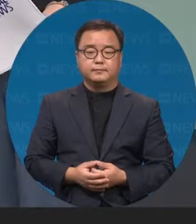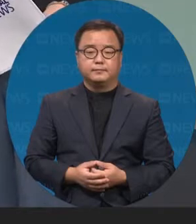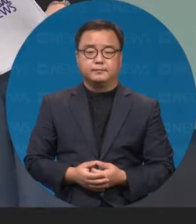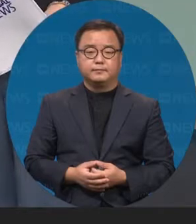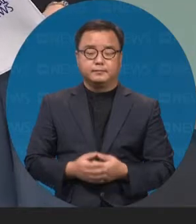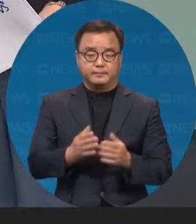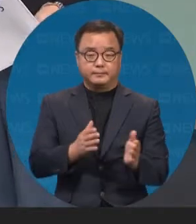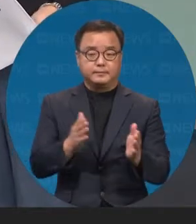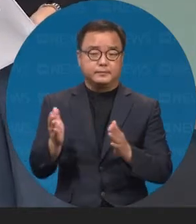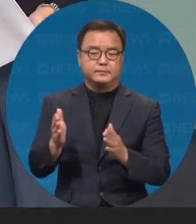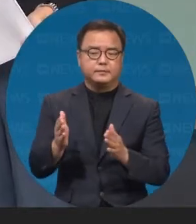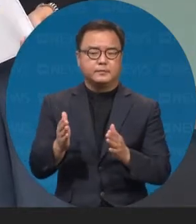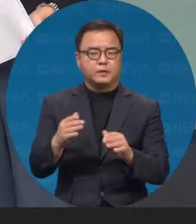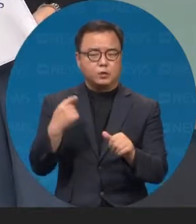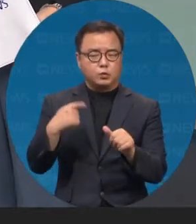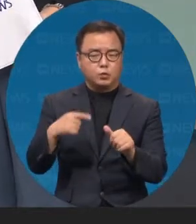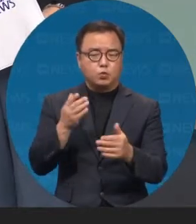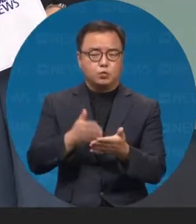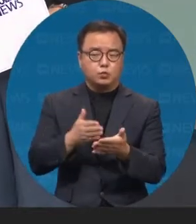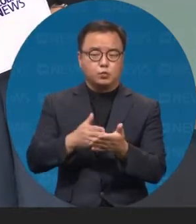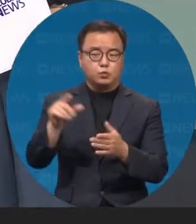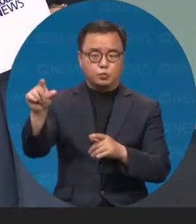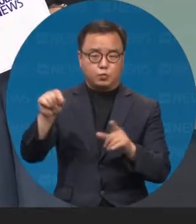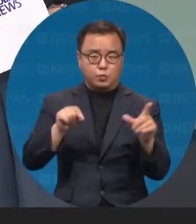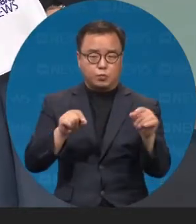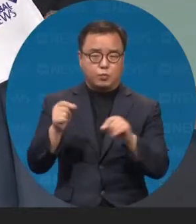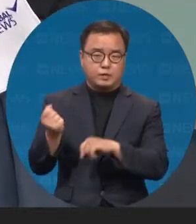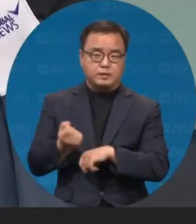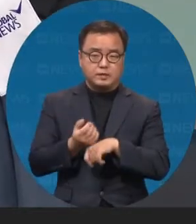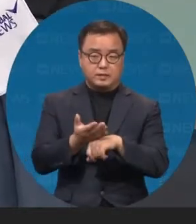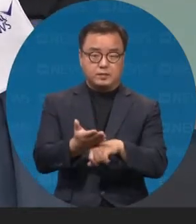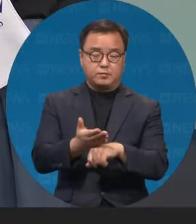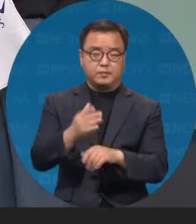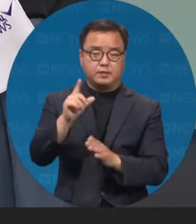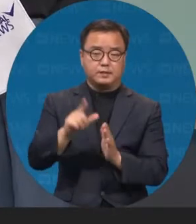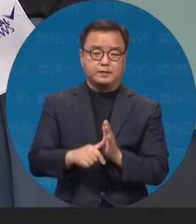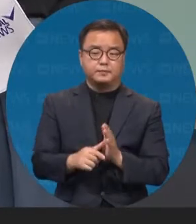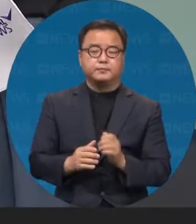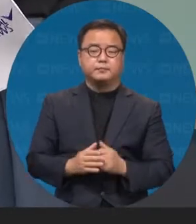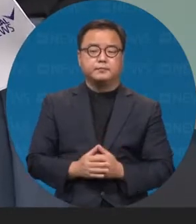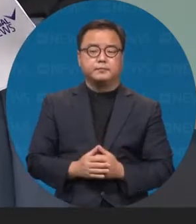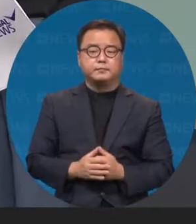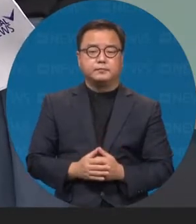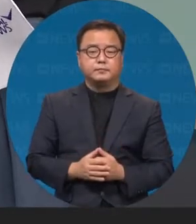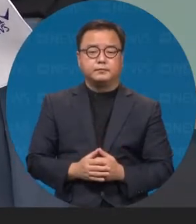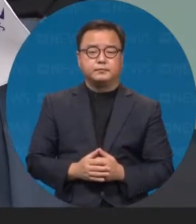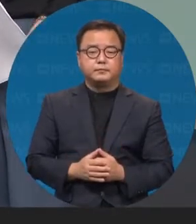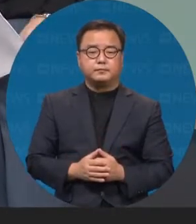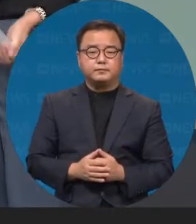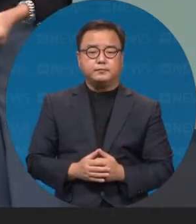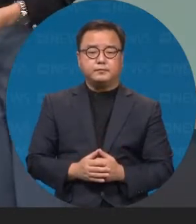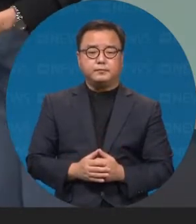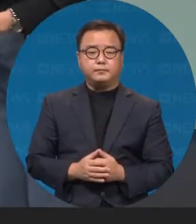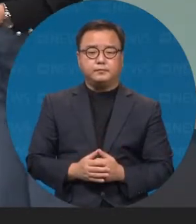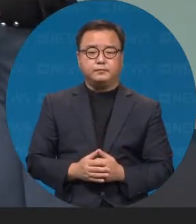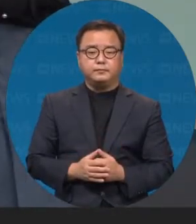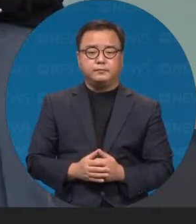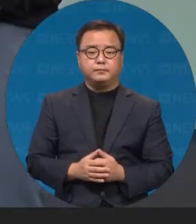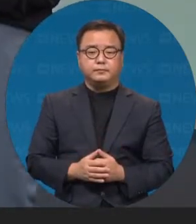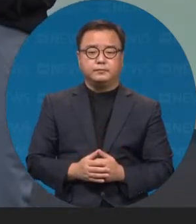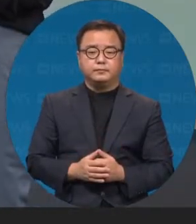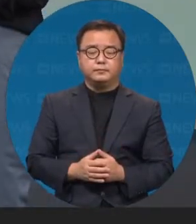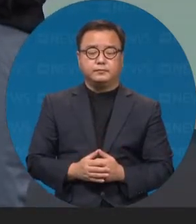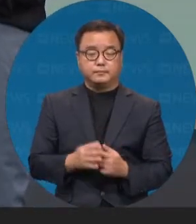그다음 쉽게 접하기 힘든 교육소식 골라서 전해드리는 글로벌 픽 시간입니다 오늘은 길 금이 기자와 함께 합니다 어서 시점이 아시야